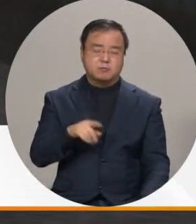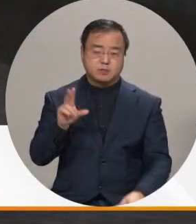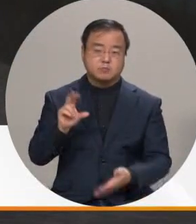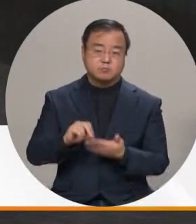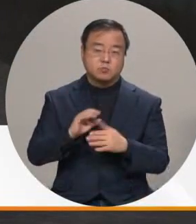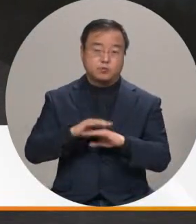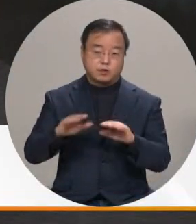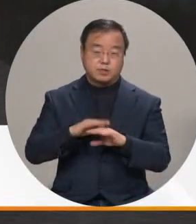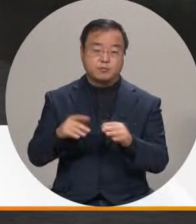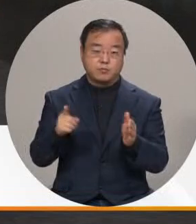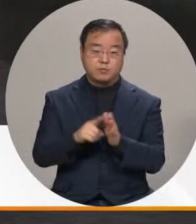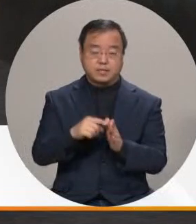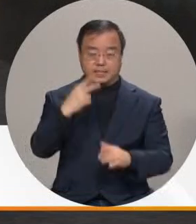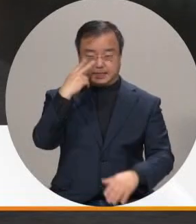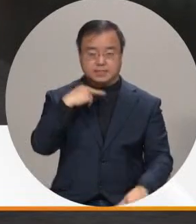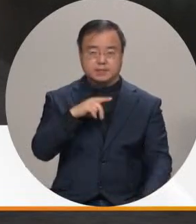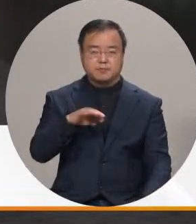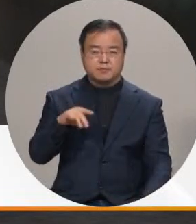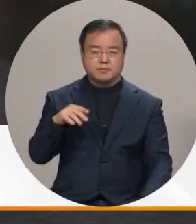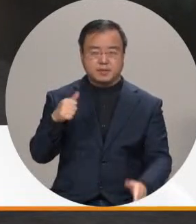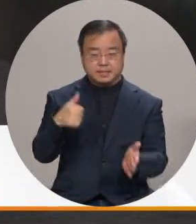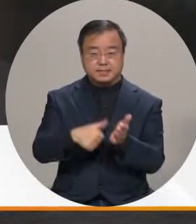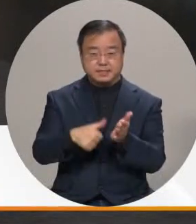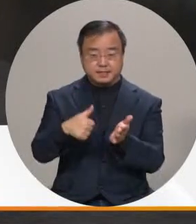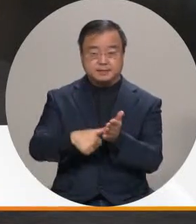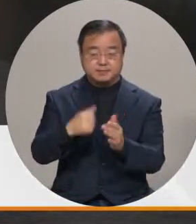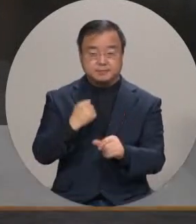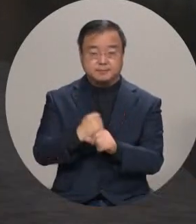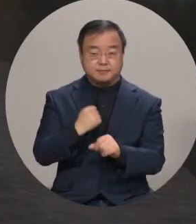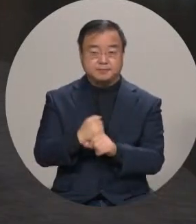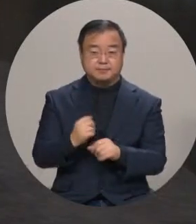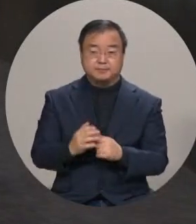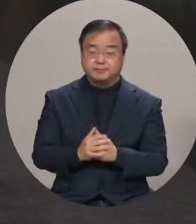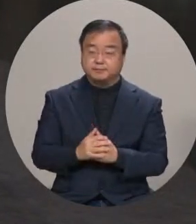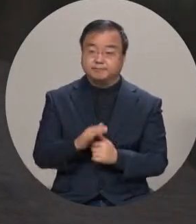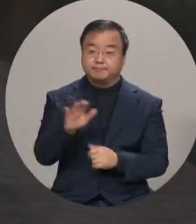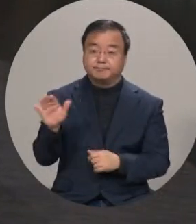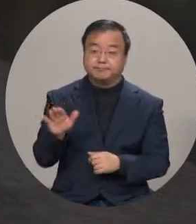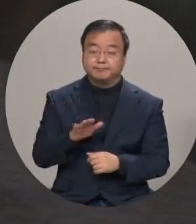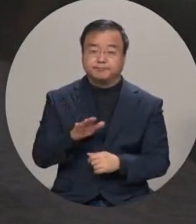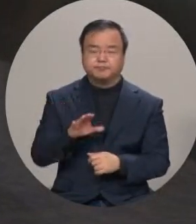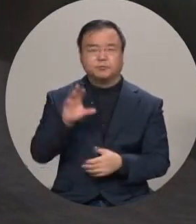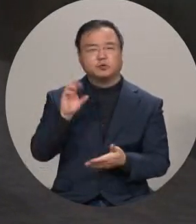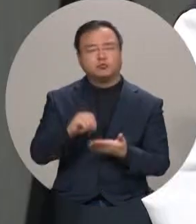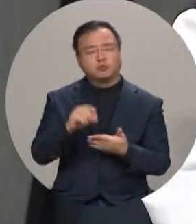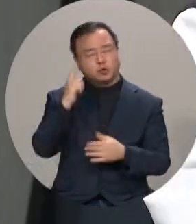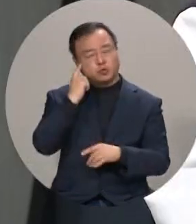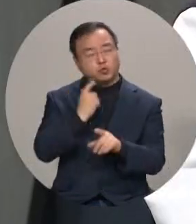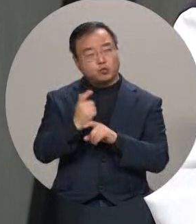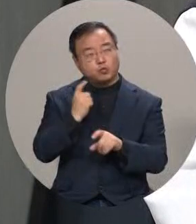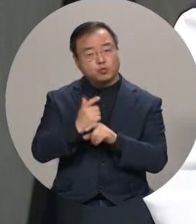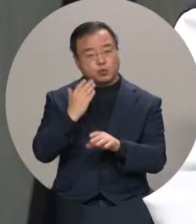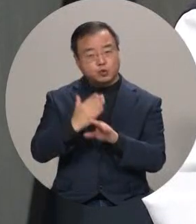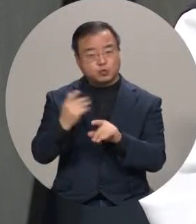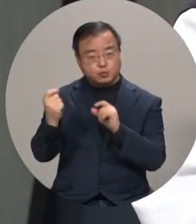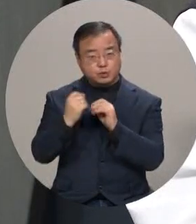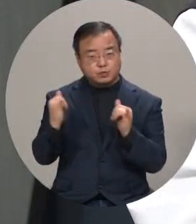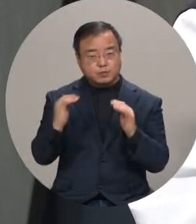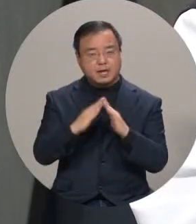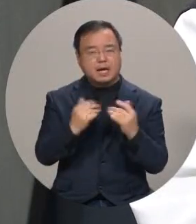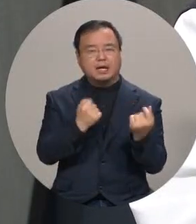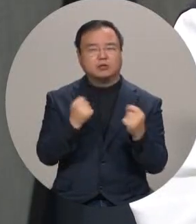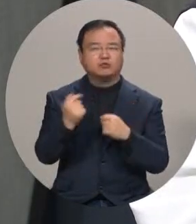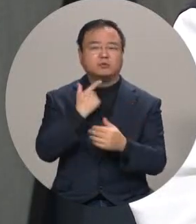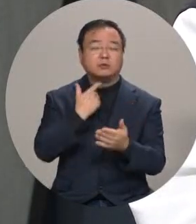해결하기 위해 점자 스티커를 떠올리게 되었습니다네네 저희는 주제를 생각하던 중 지인 중에서 가출 경험이 있었다는